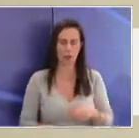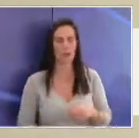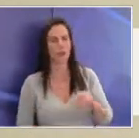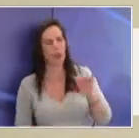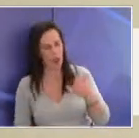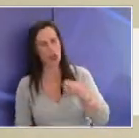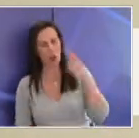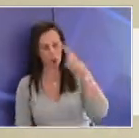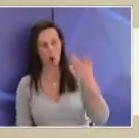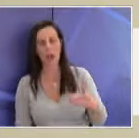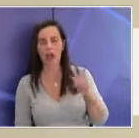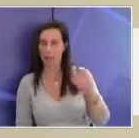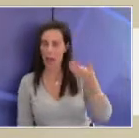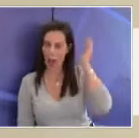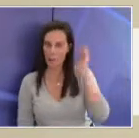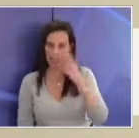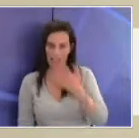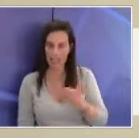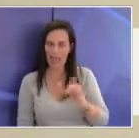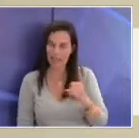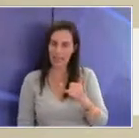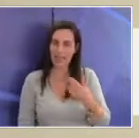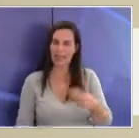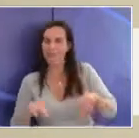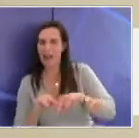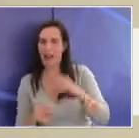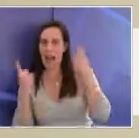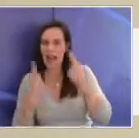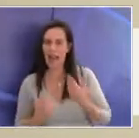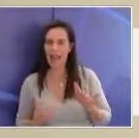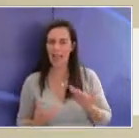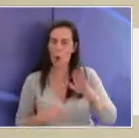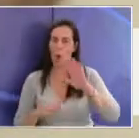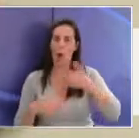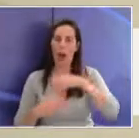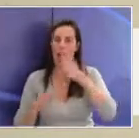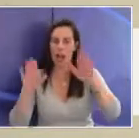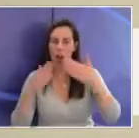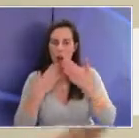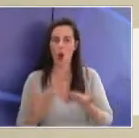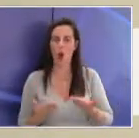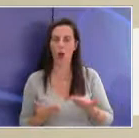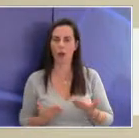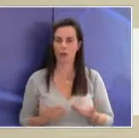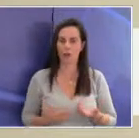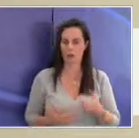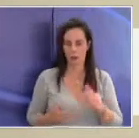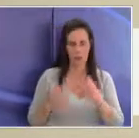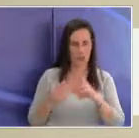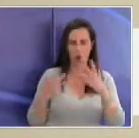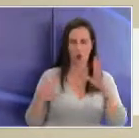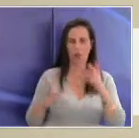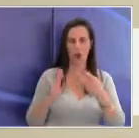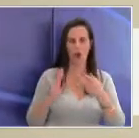נכון, זה אנחנו יודעים. ולכן, אבל הוא ניסה ולכן, כן להתקרב לחרדים. הוא הלך לכותל. לא, אבל כשהוא רואה שזה לא משתלם לו